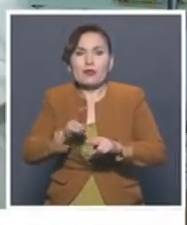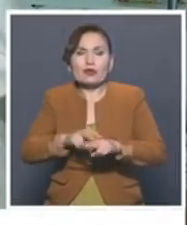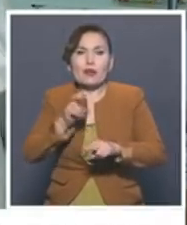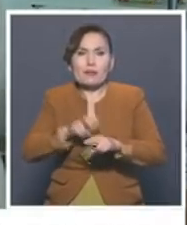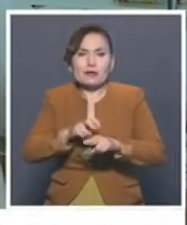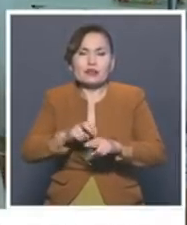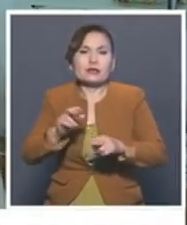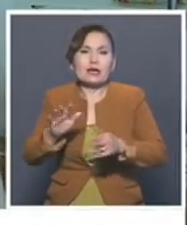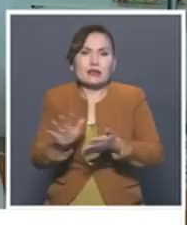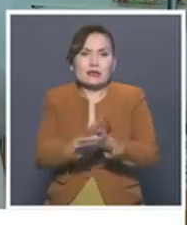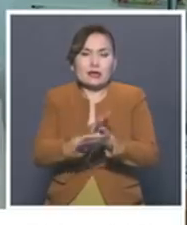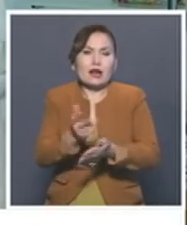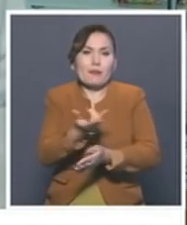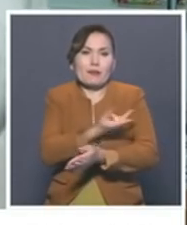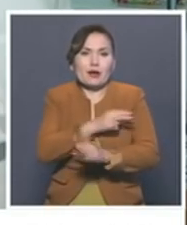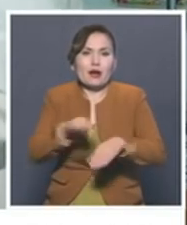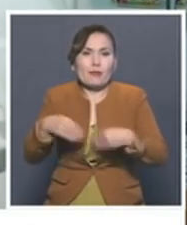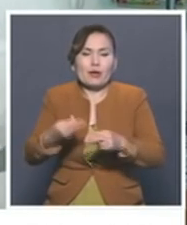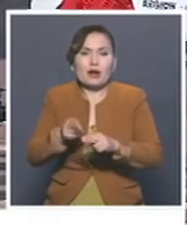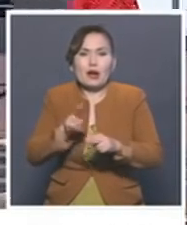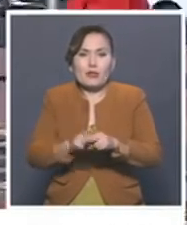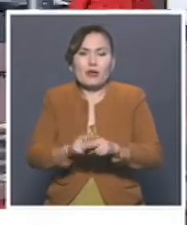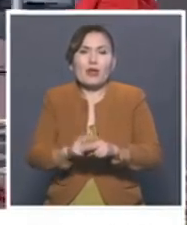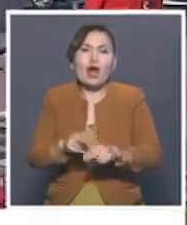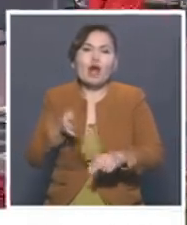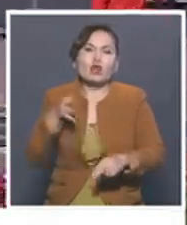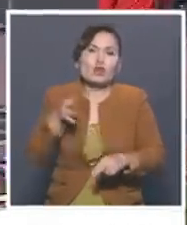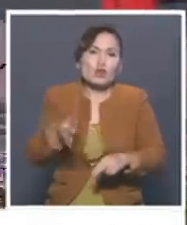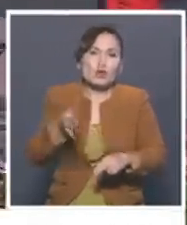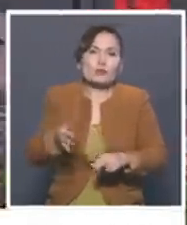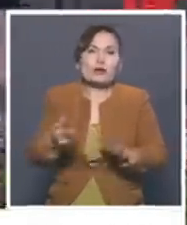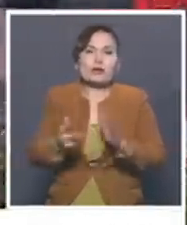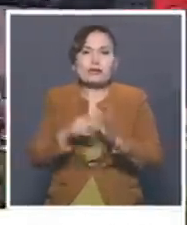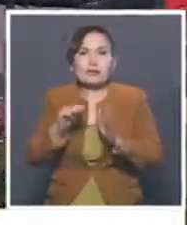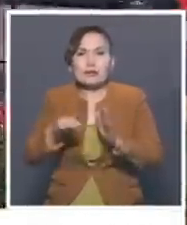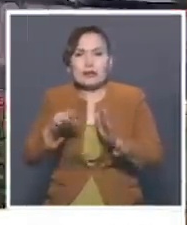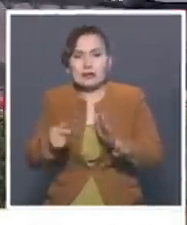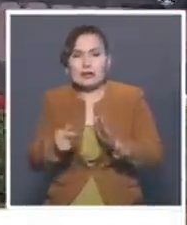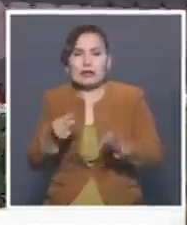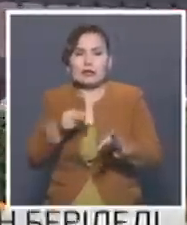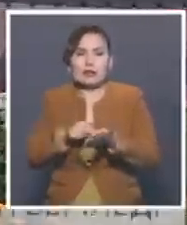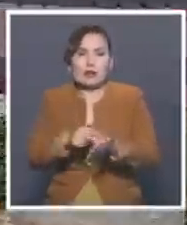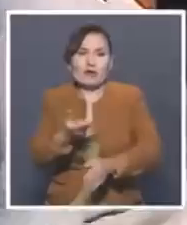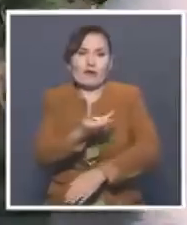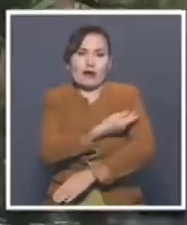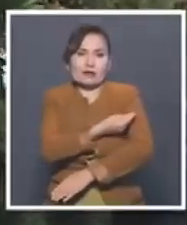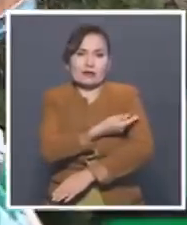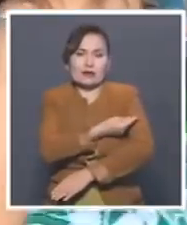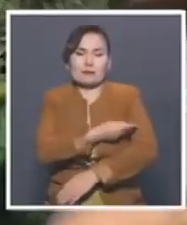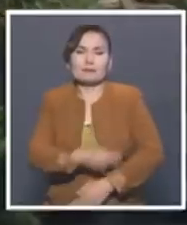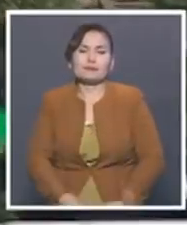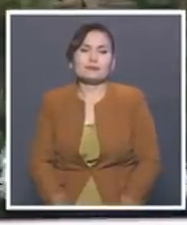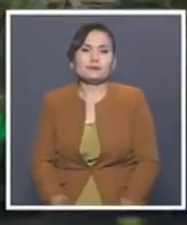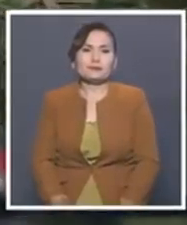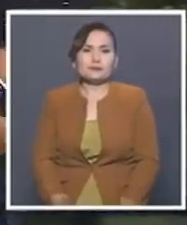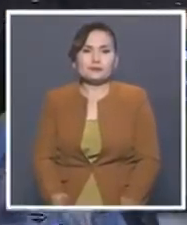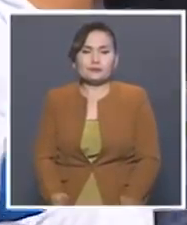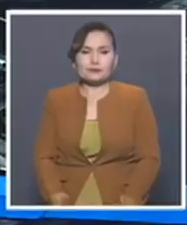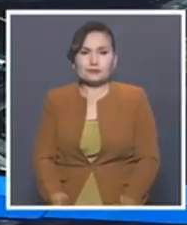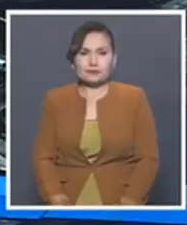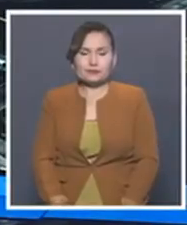қатарда. Айта кетейік, негізгі вакцинаның құны 4000 мен 8000 теңге аралығында болады деген болжам бар.